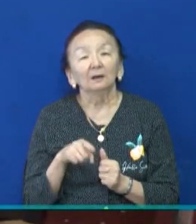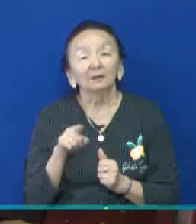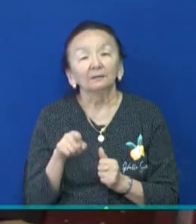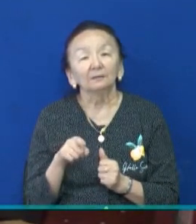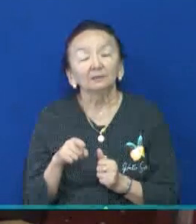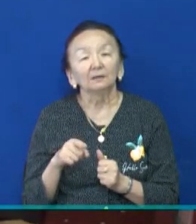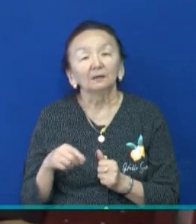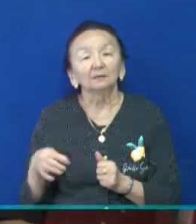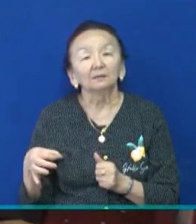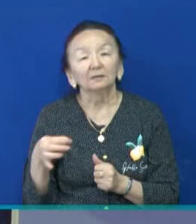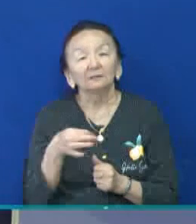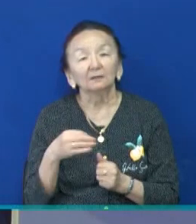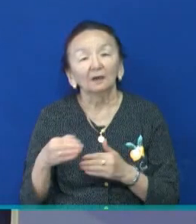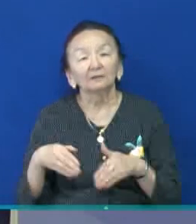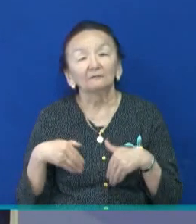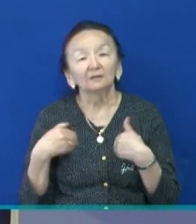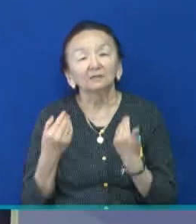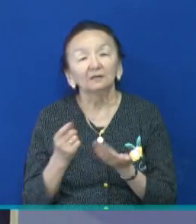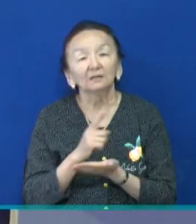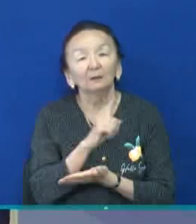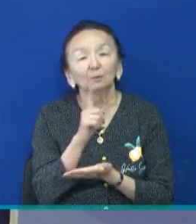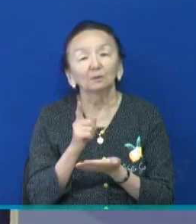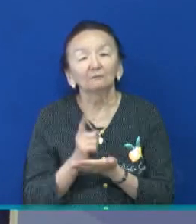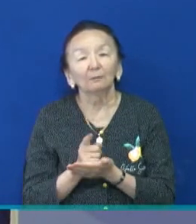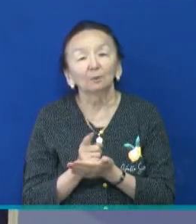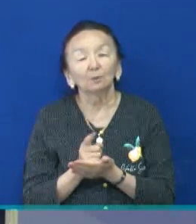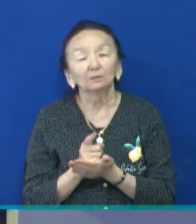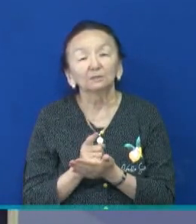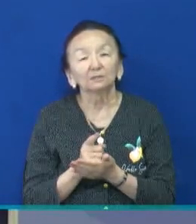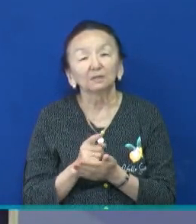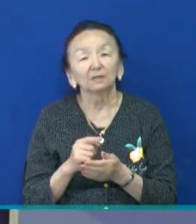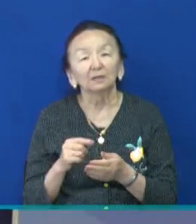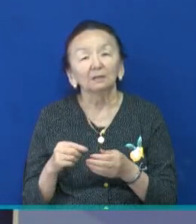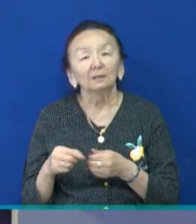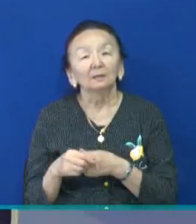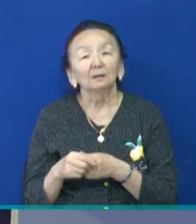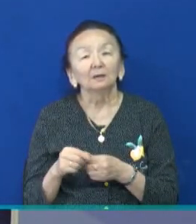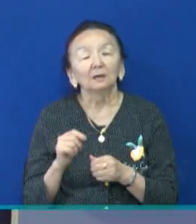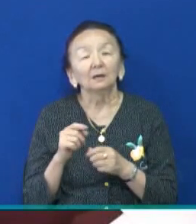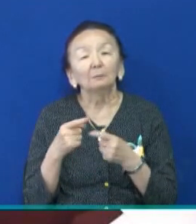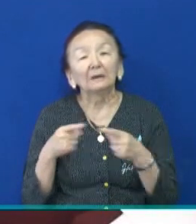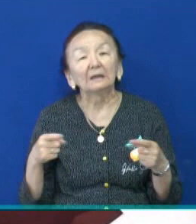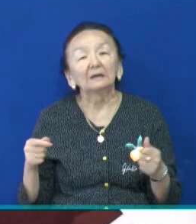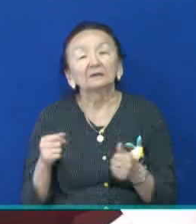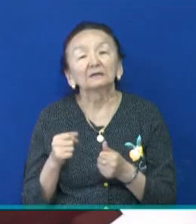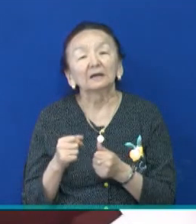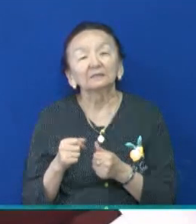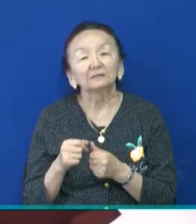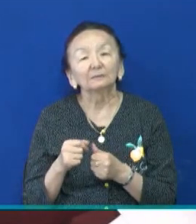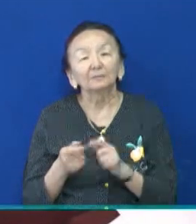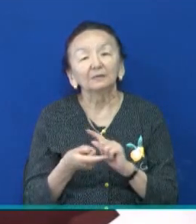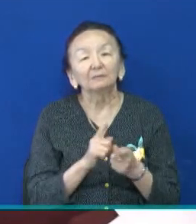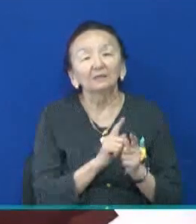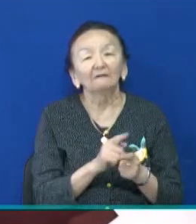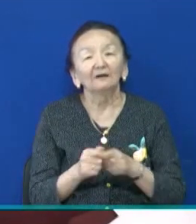Аймақ басшысы жауаптыларға мәселеге қатысты ұсынысты қарауды тапсырды. Айта кетейік, көше атауларын беру бойынша облыстық аномалитикалық комиссия жұмыс